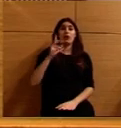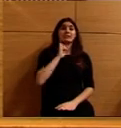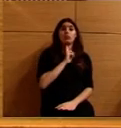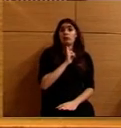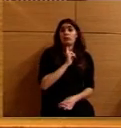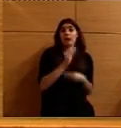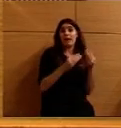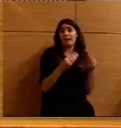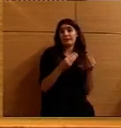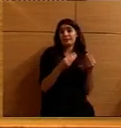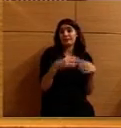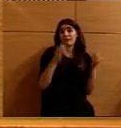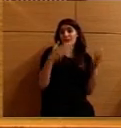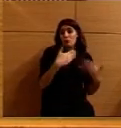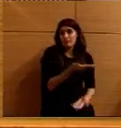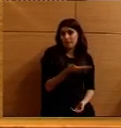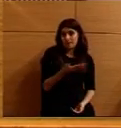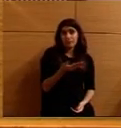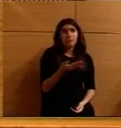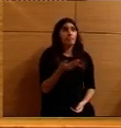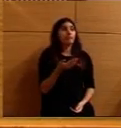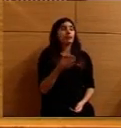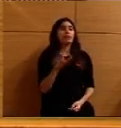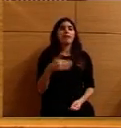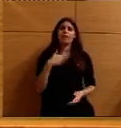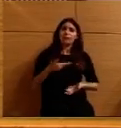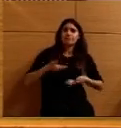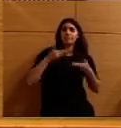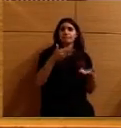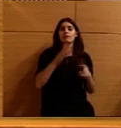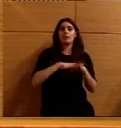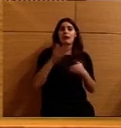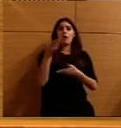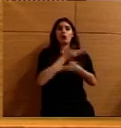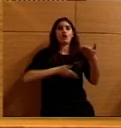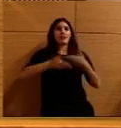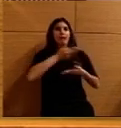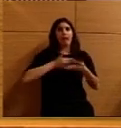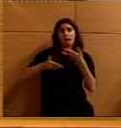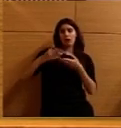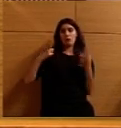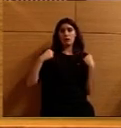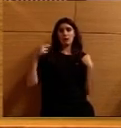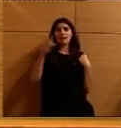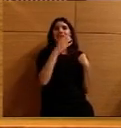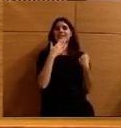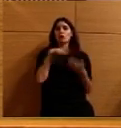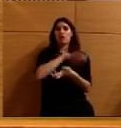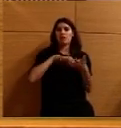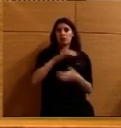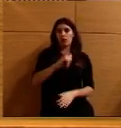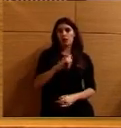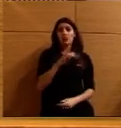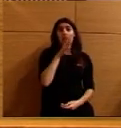pot fer de tot l'Ajuntament de Pujol. És a dir, s'han ficat a disposició per a coordinar intermunicipalment allà on hi ha conflictes.